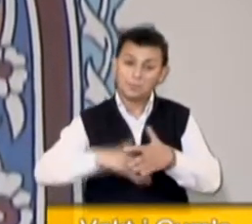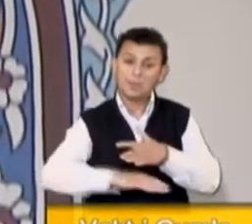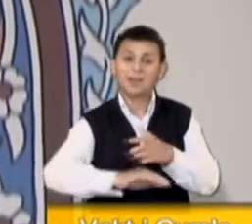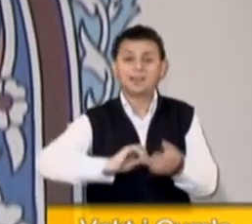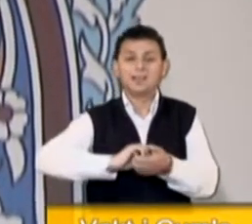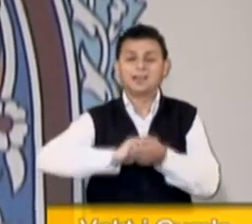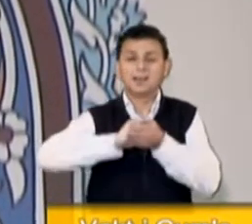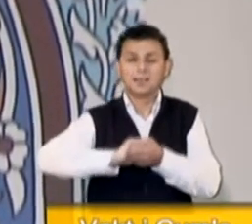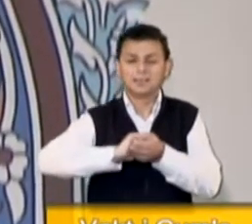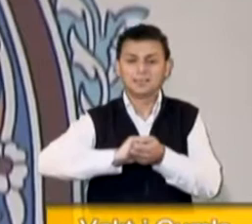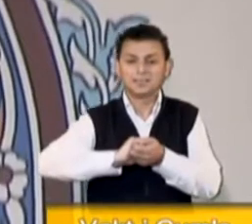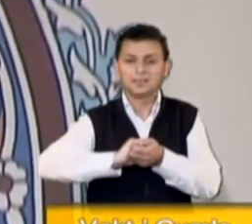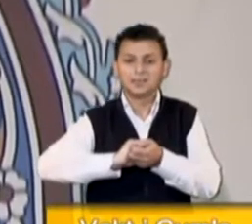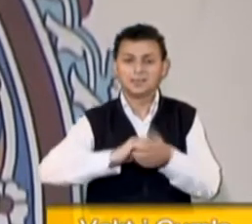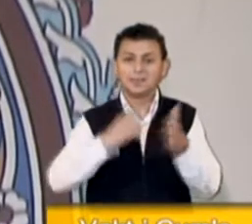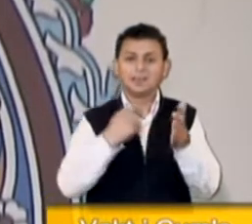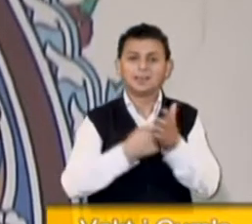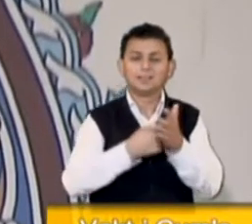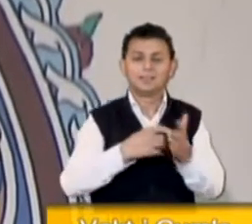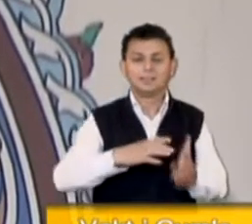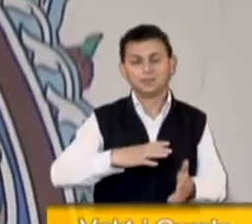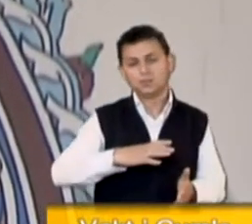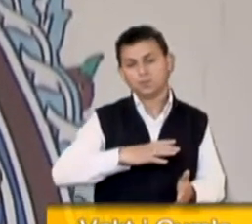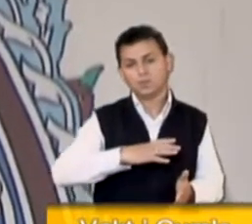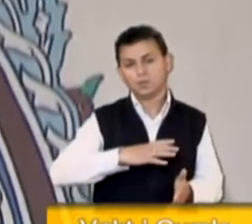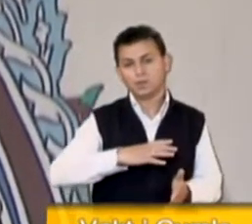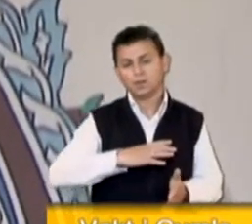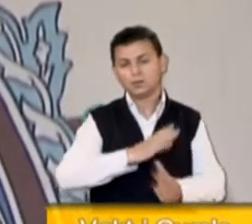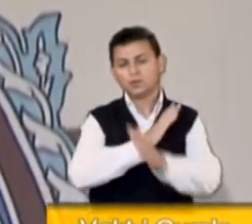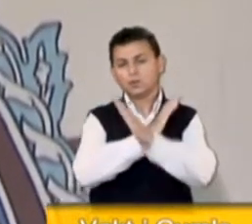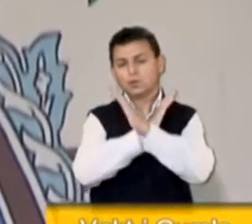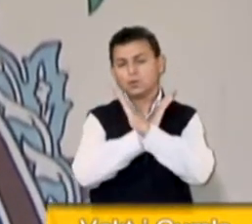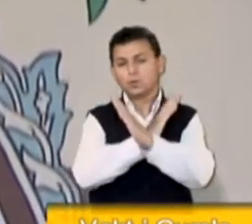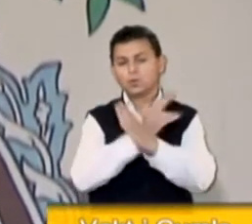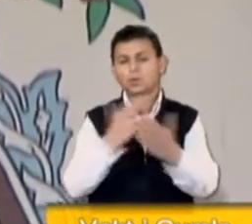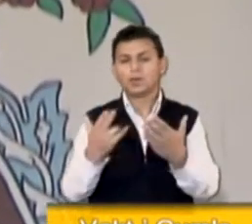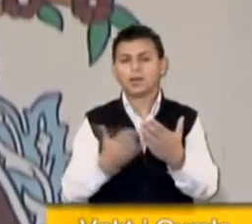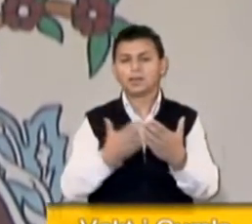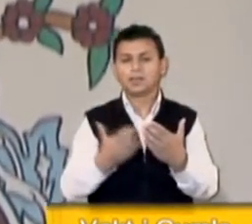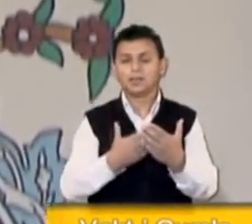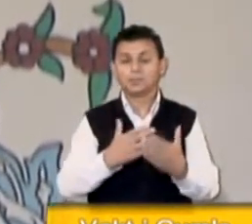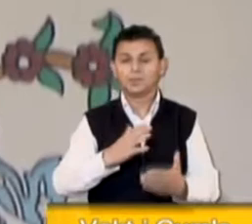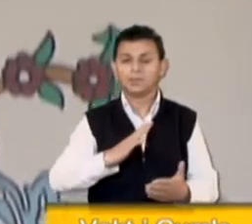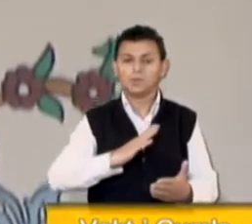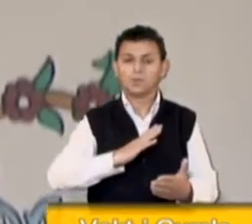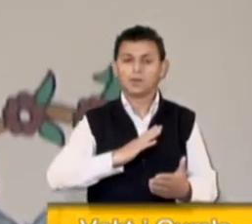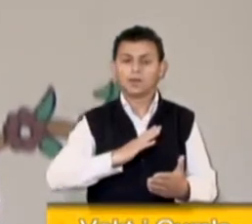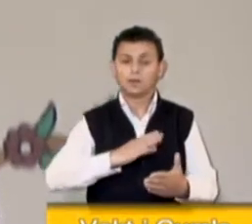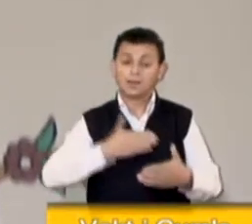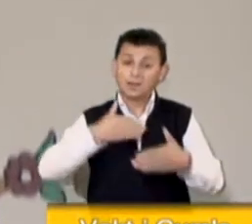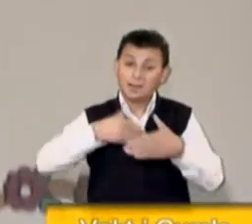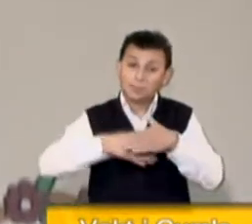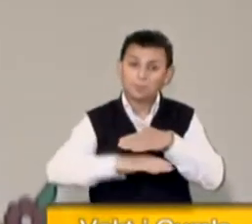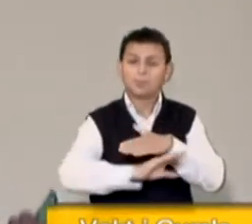Zaten kıssalardan murat zaman bilgisi ve isim bilgisi, mekan bilgisi vermek